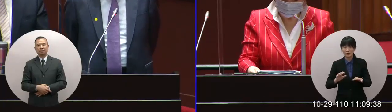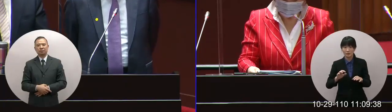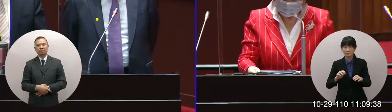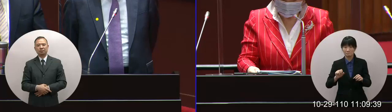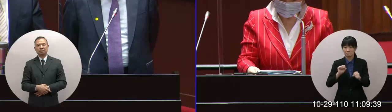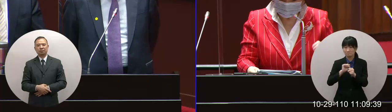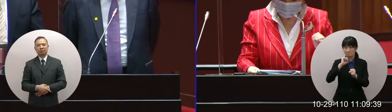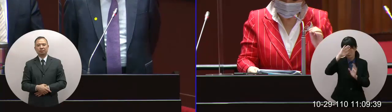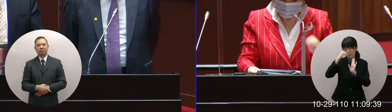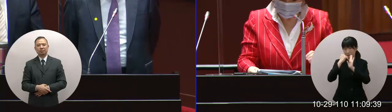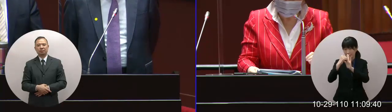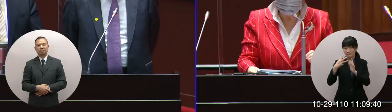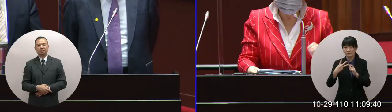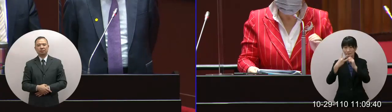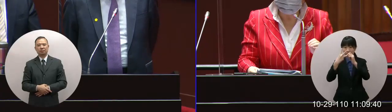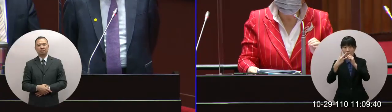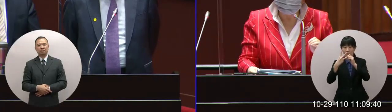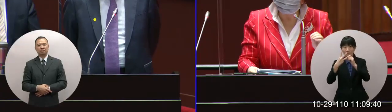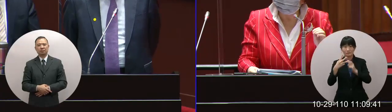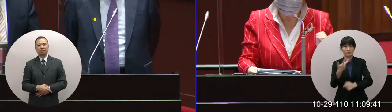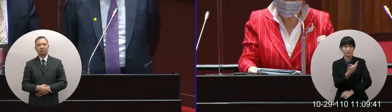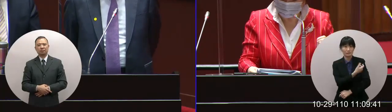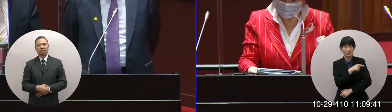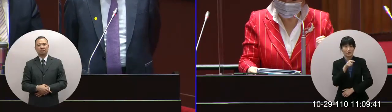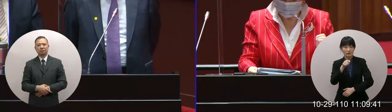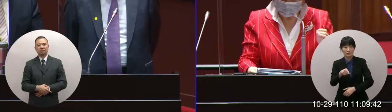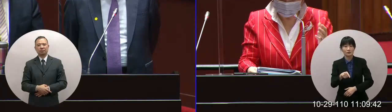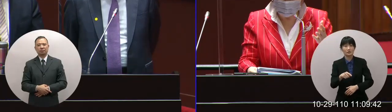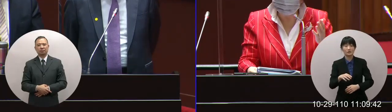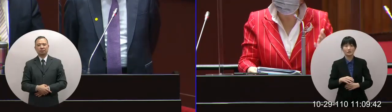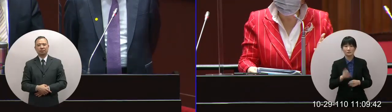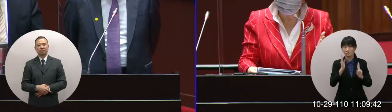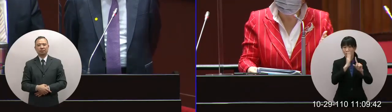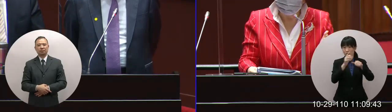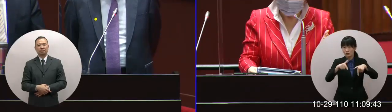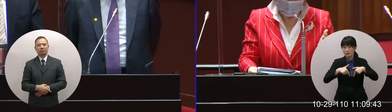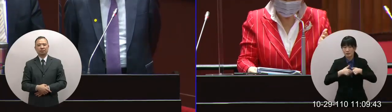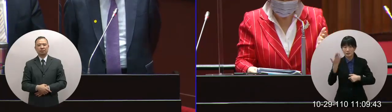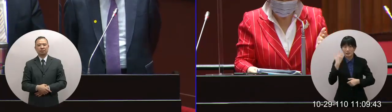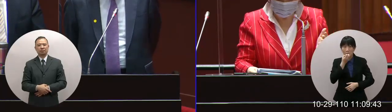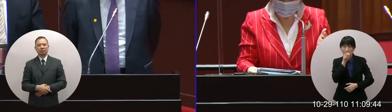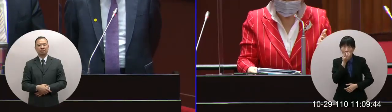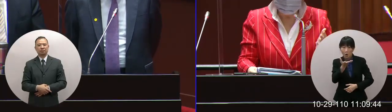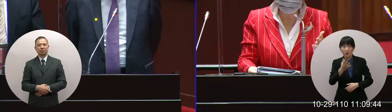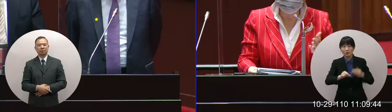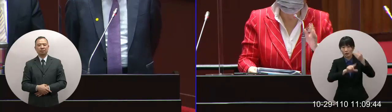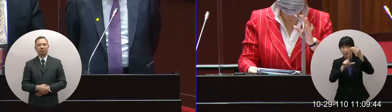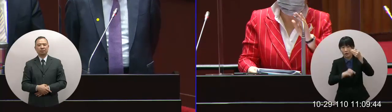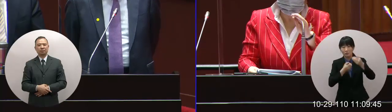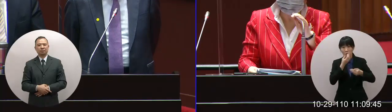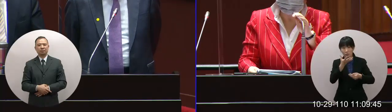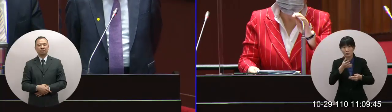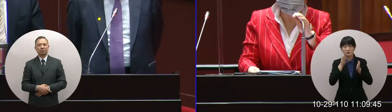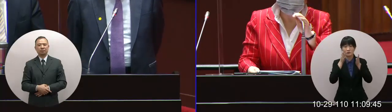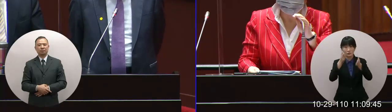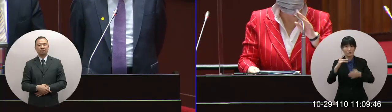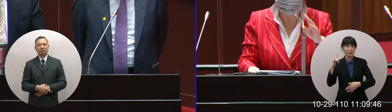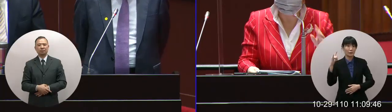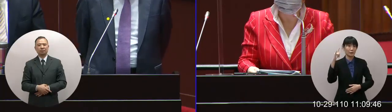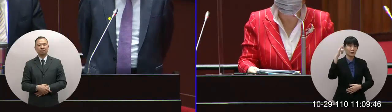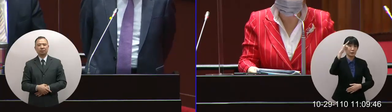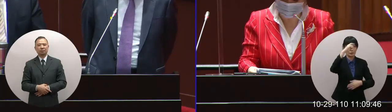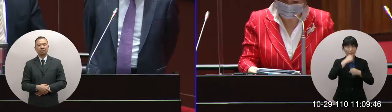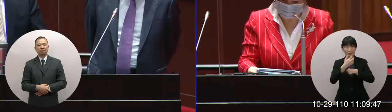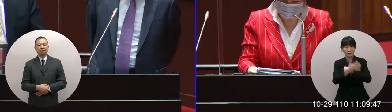加强剂，这个评估呢，指挥中心在9月初呢，你曾经松口啊，说对机组人员增加第三剂，